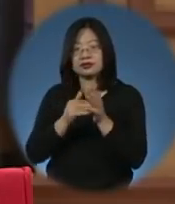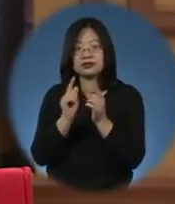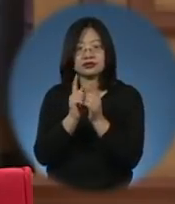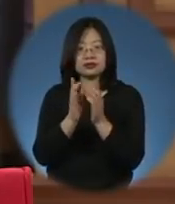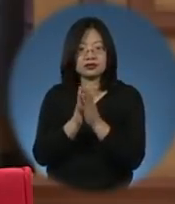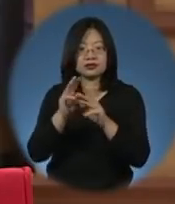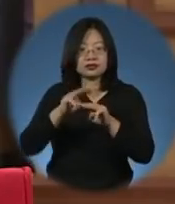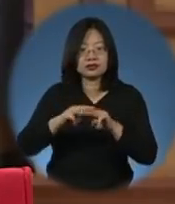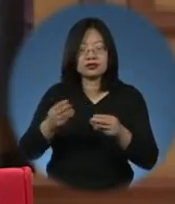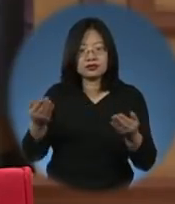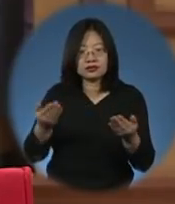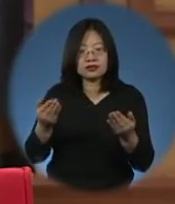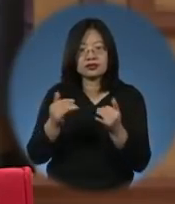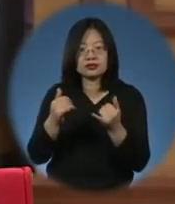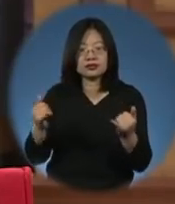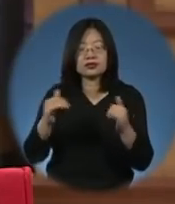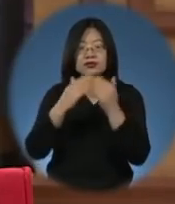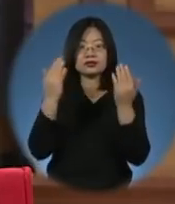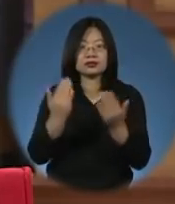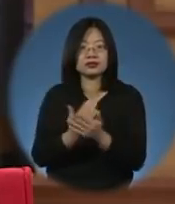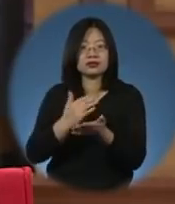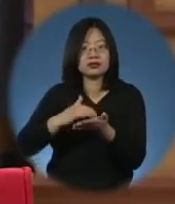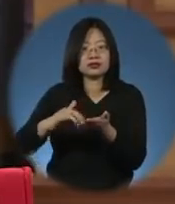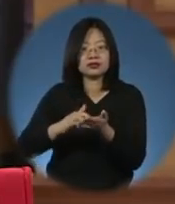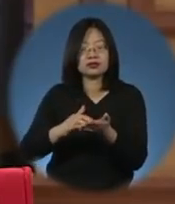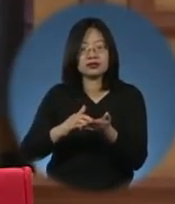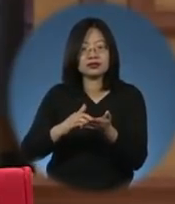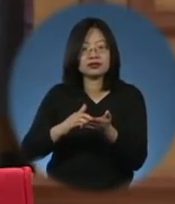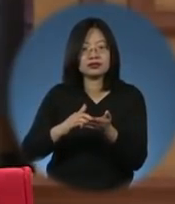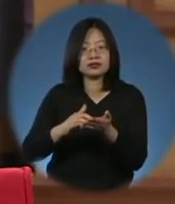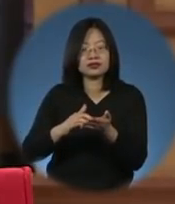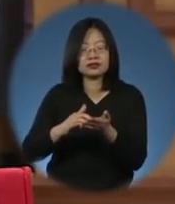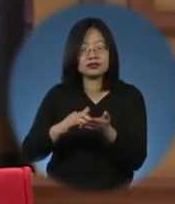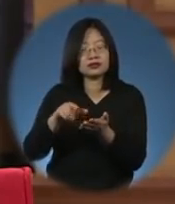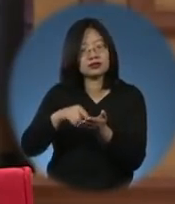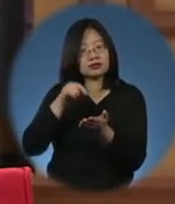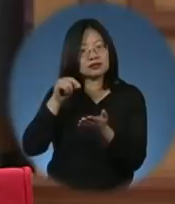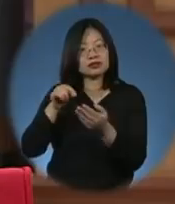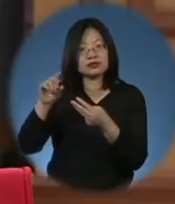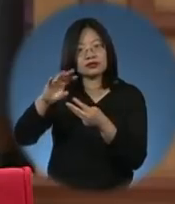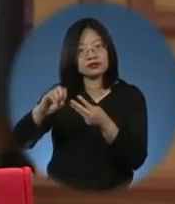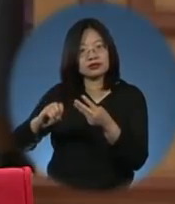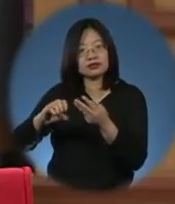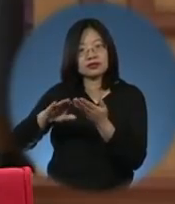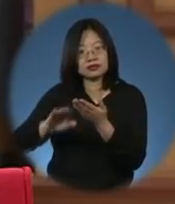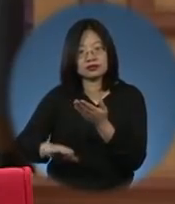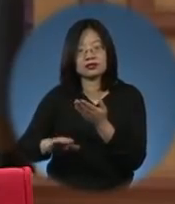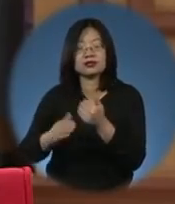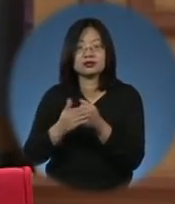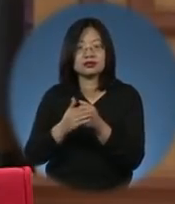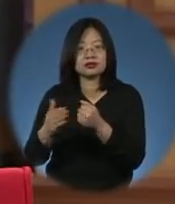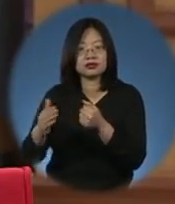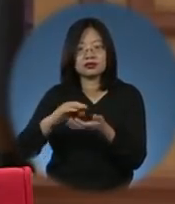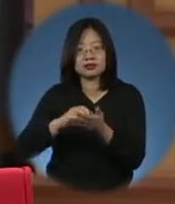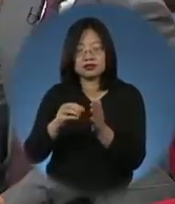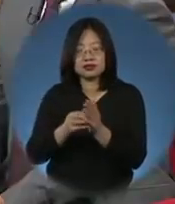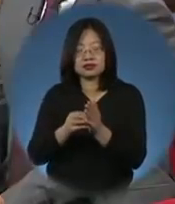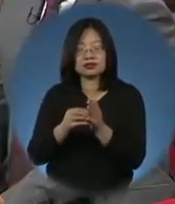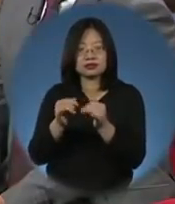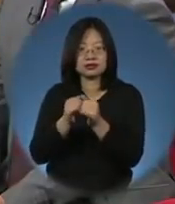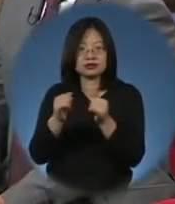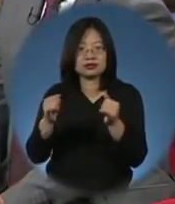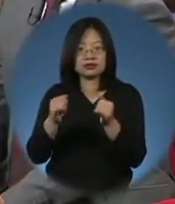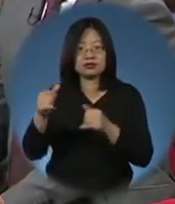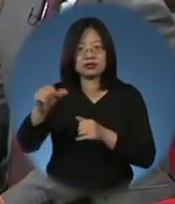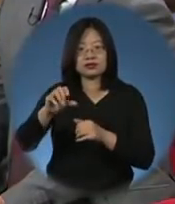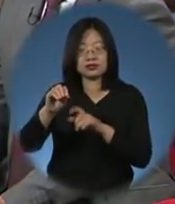농업에 종사하고 계시는 분들은 전체 그 근로인구 중에 한 3%도 채 안 됩니다. 예, 예. 지금 그 정도 되시는 분들이